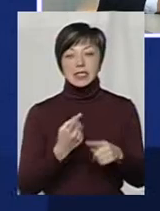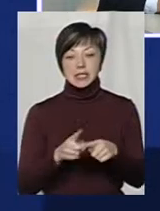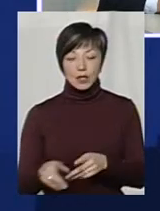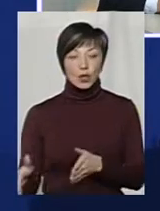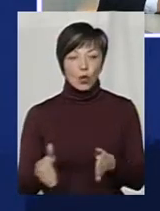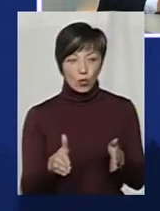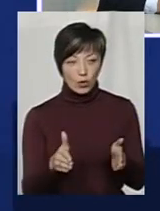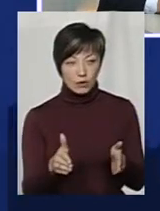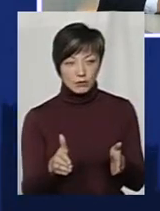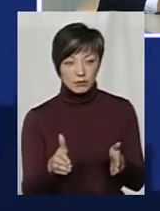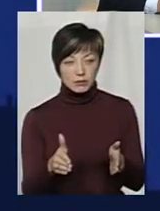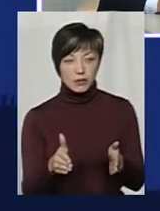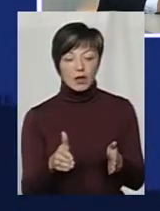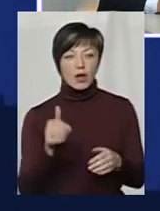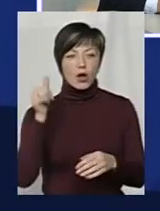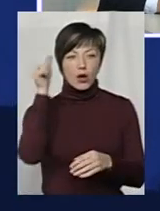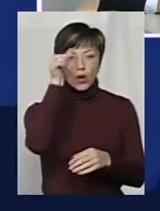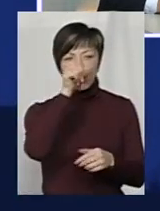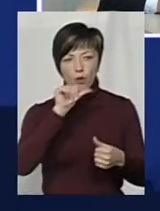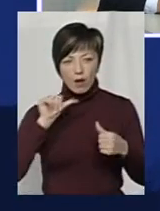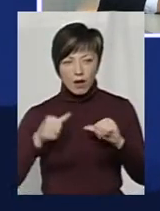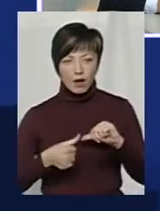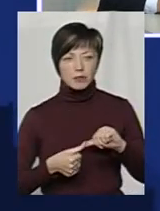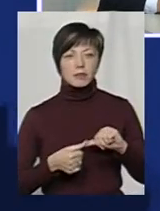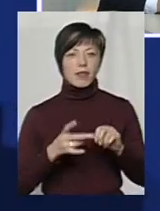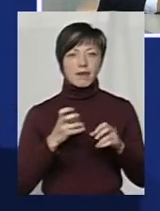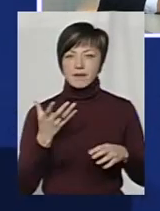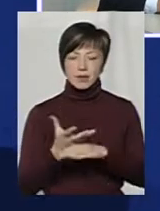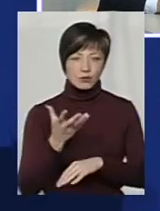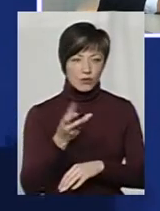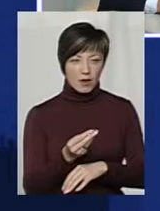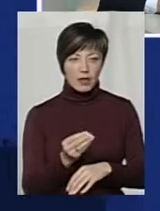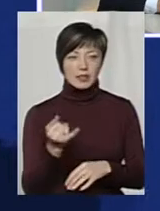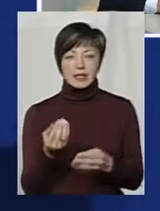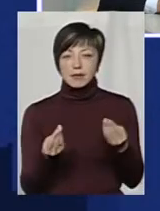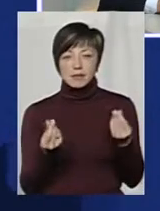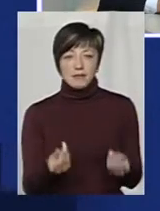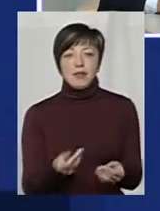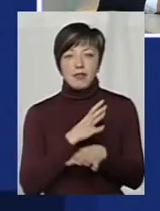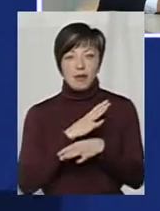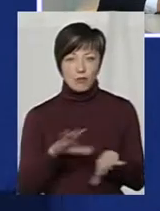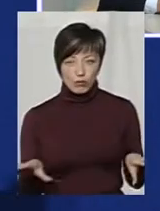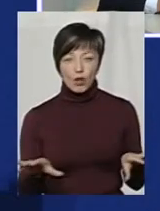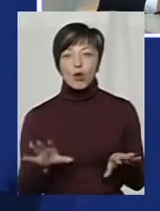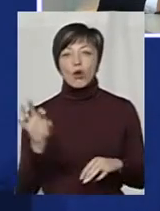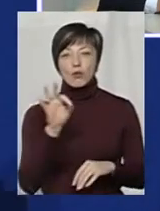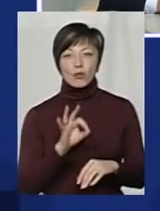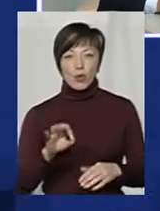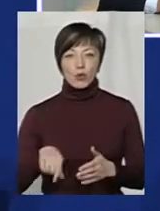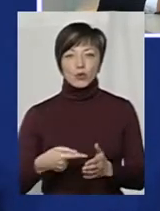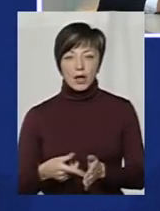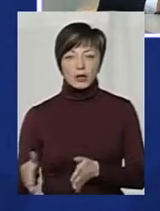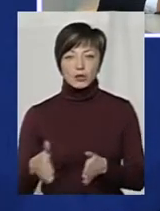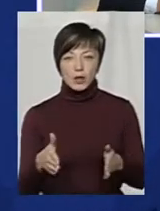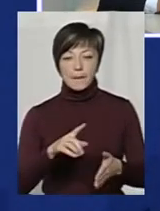дороги роками ніхто не звертав уваги, не фінансувалися. І ресурсу на їх фінансування не було. Що стосується комунальних